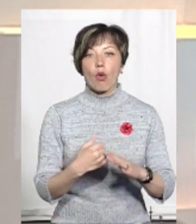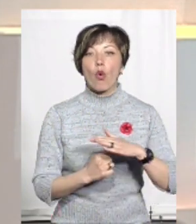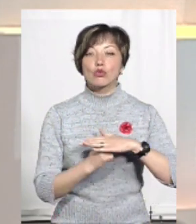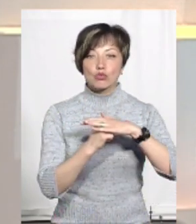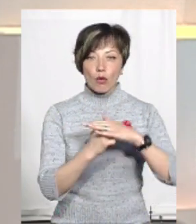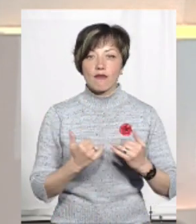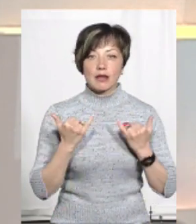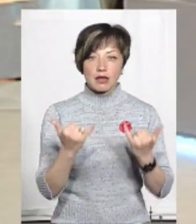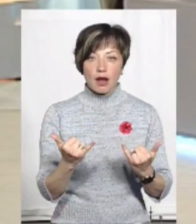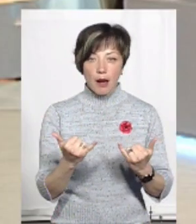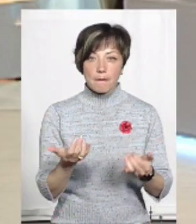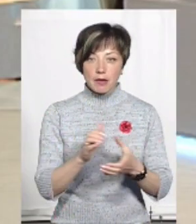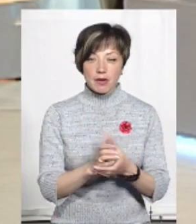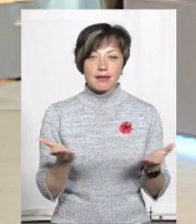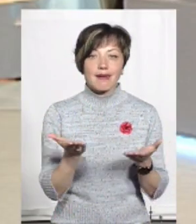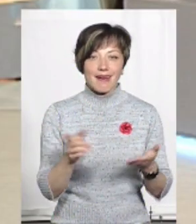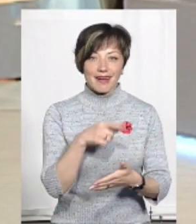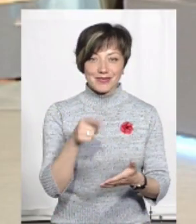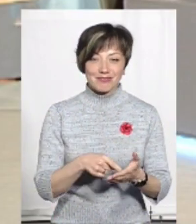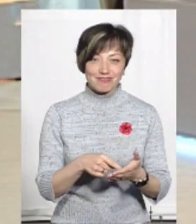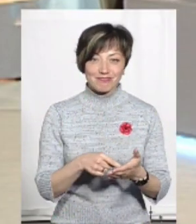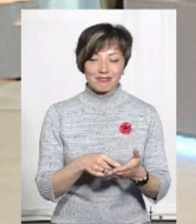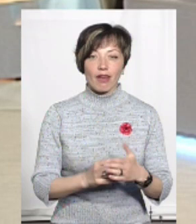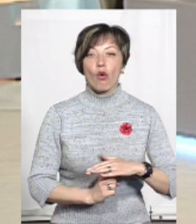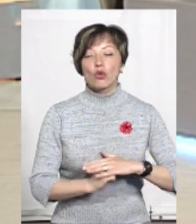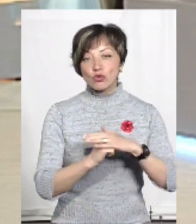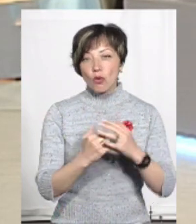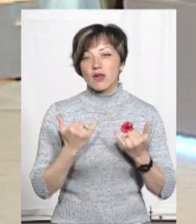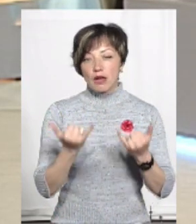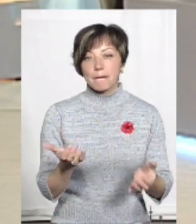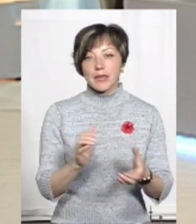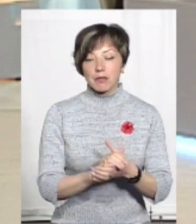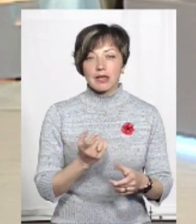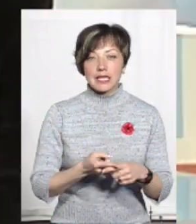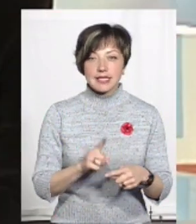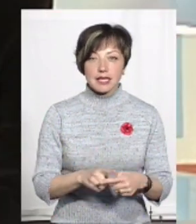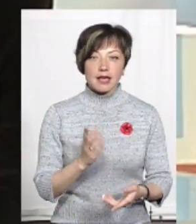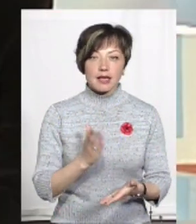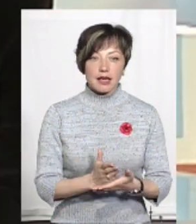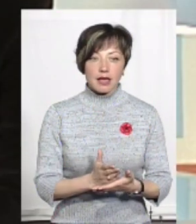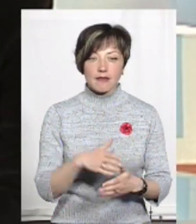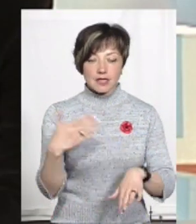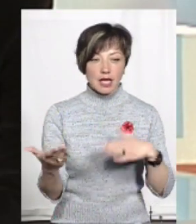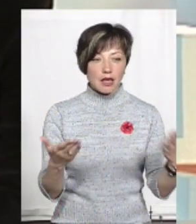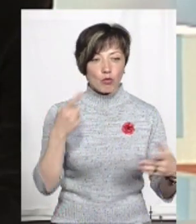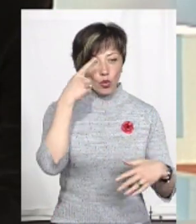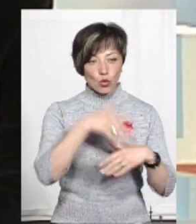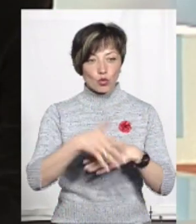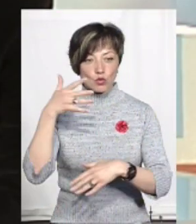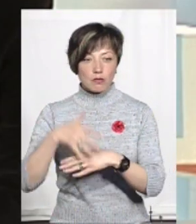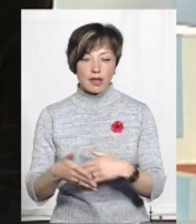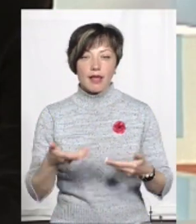для примирення яка? Основа для примирення – це є взаєморозуміння,